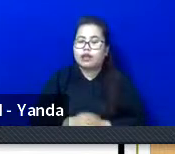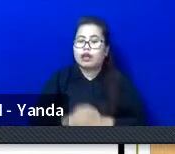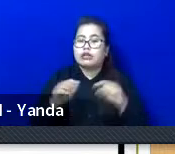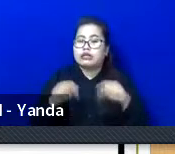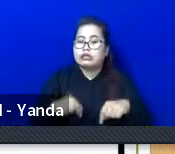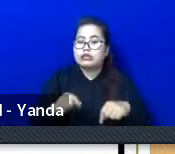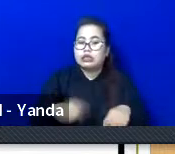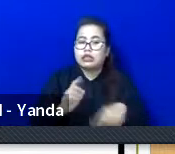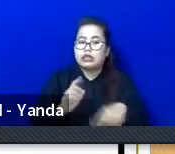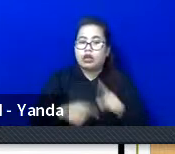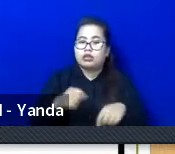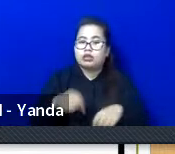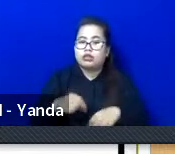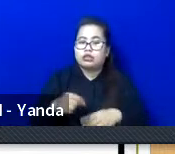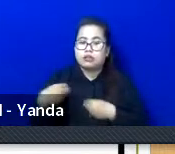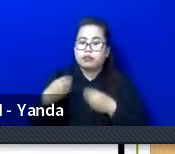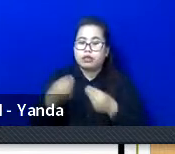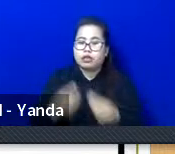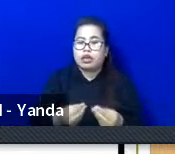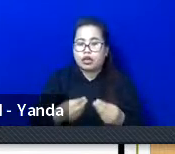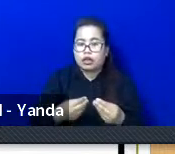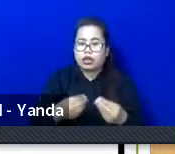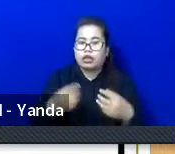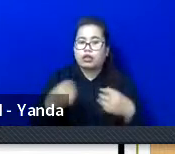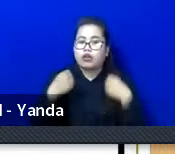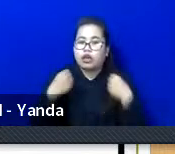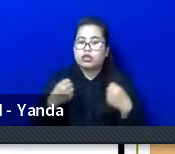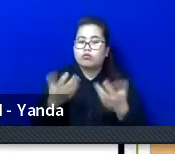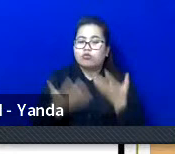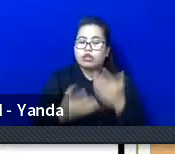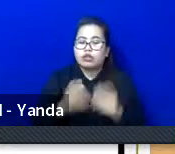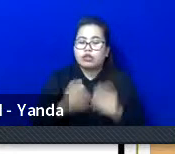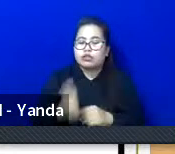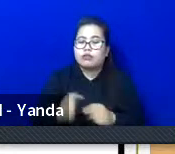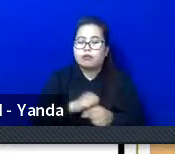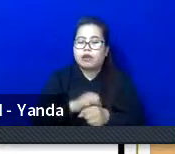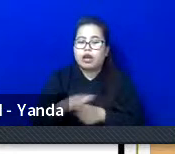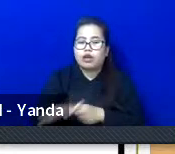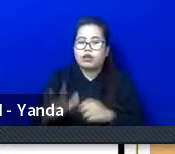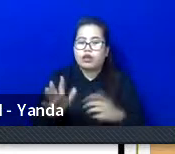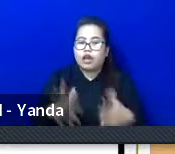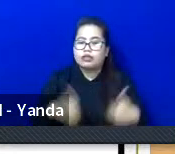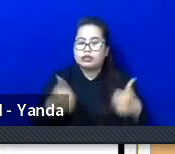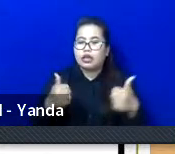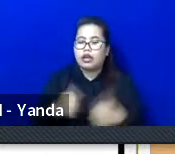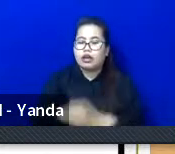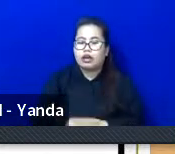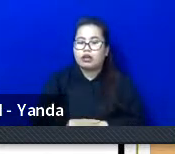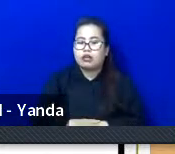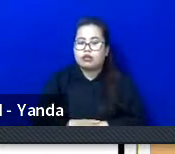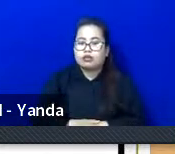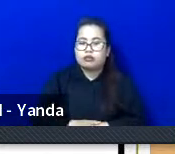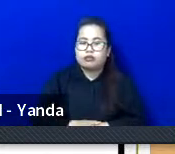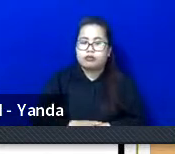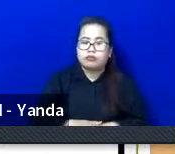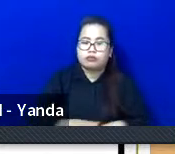sini kalau dukungan kemudian diberikan adekuat, itu akan mempengaruhi hasil. Nah, hasilnya maka